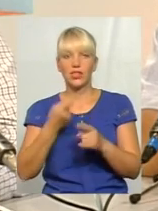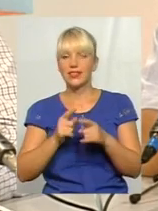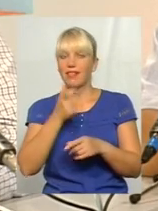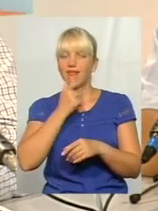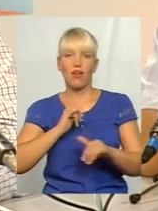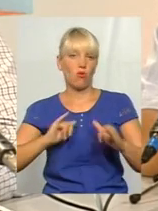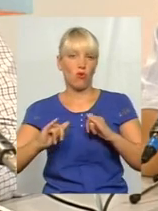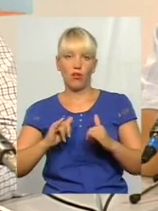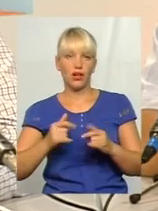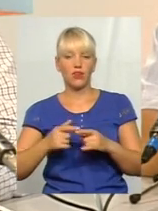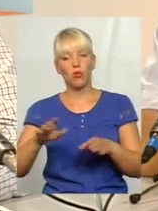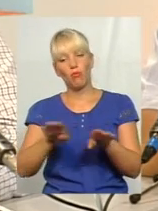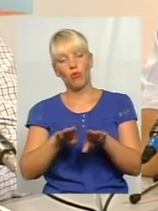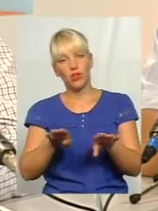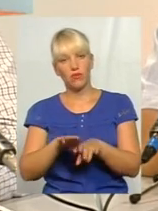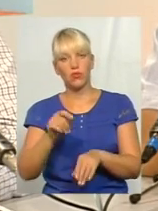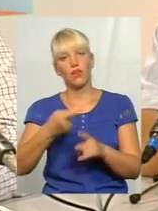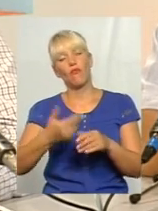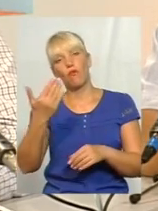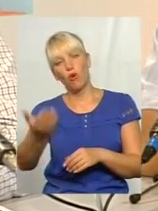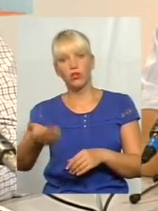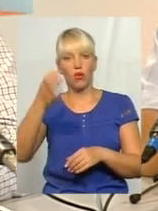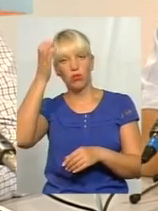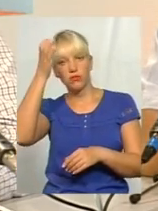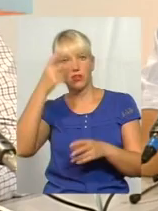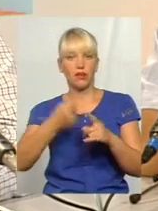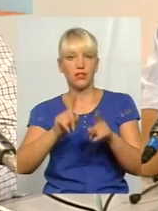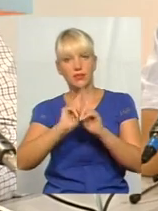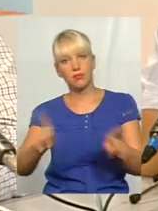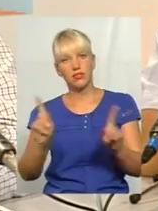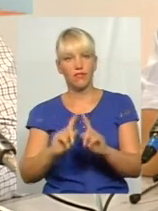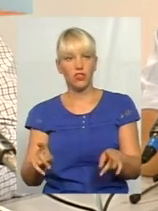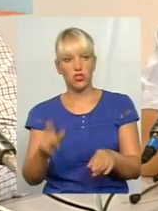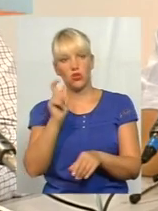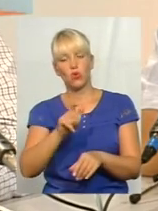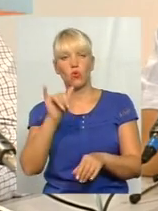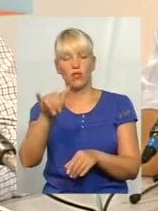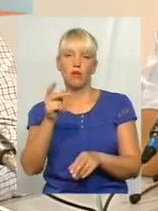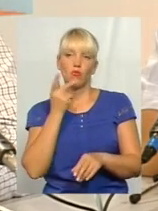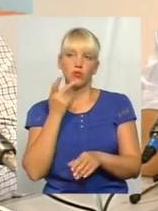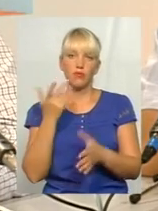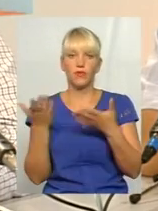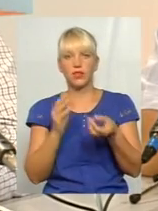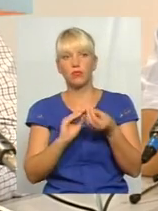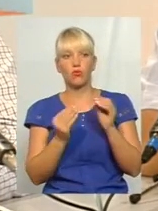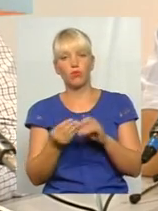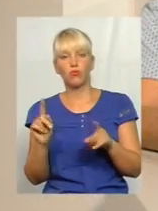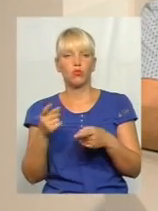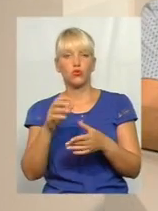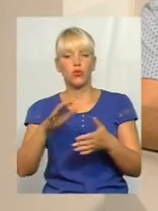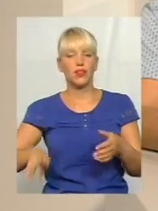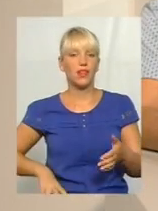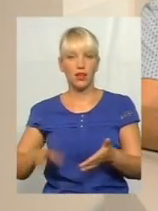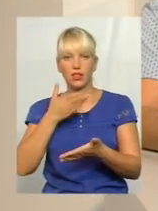порівнювати Вот освітяни такі вот специфічні особи в них постійні якісь проблеми тому що директора не